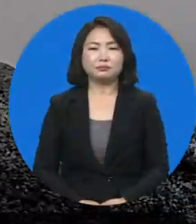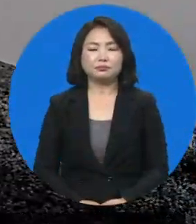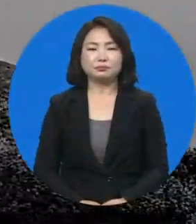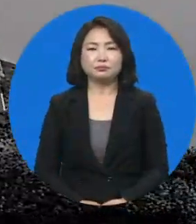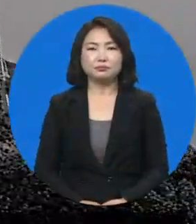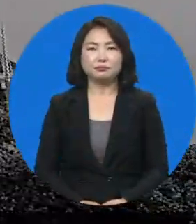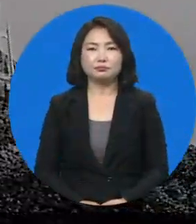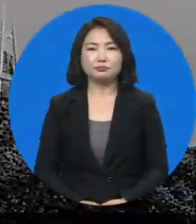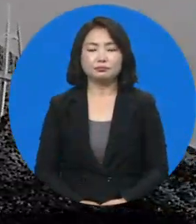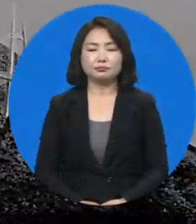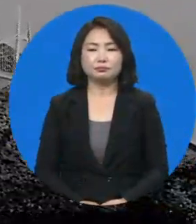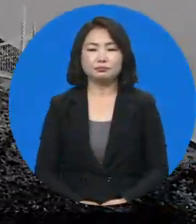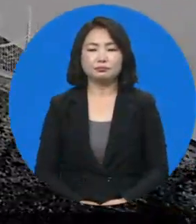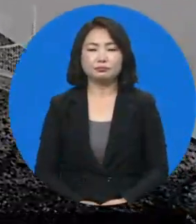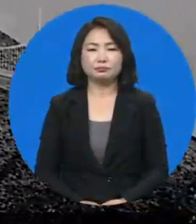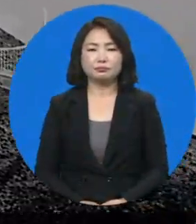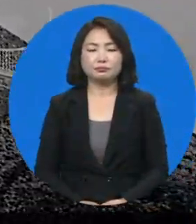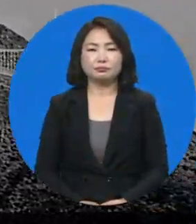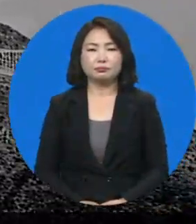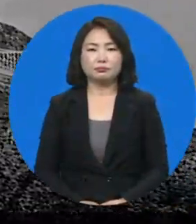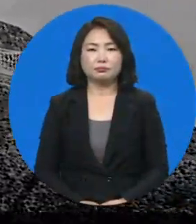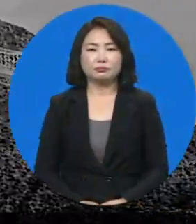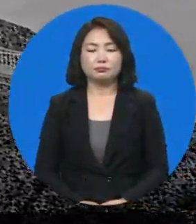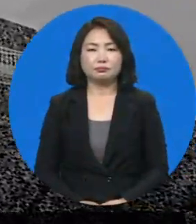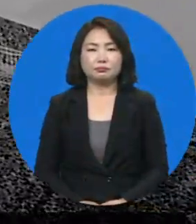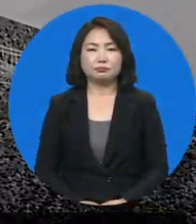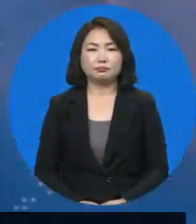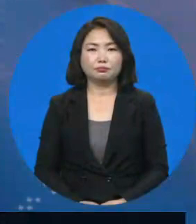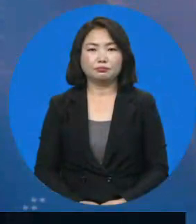mbc 뉴스 윤영균 입니다